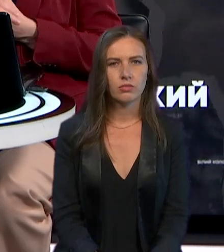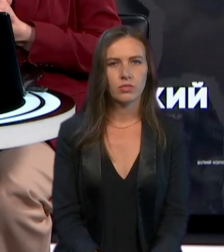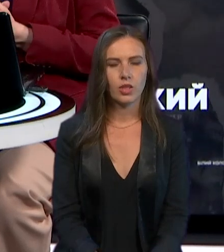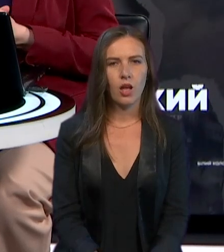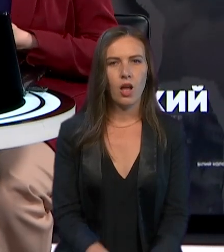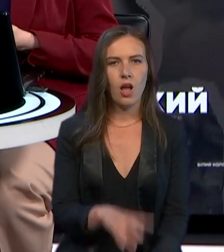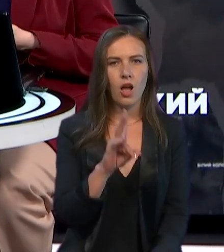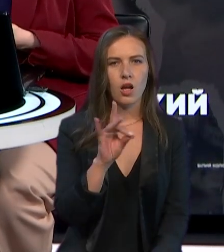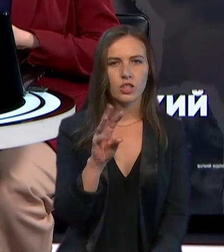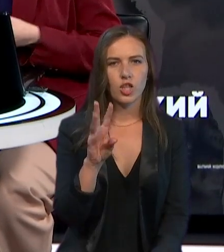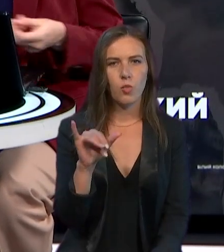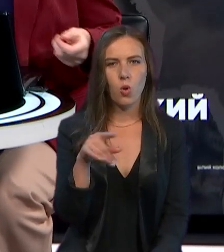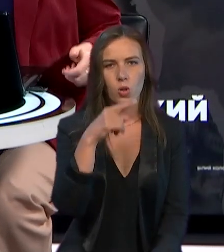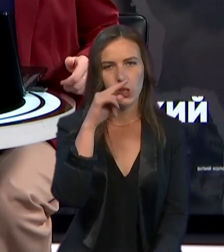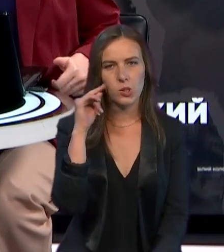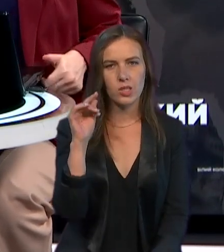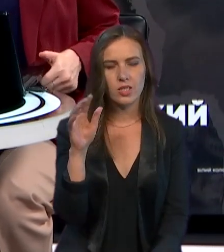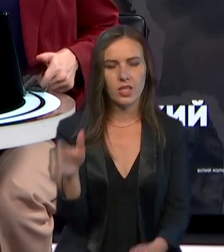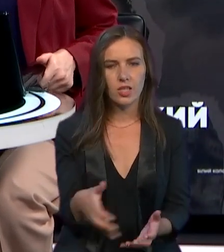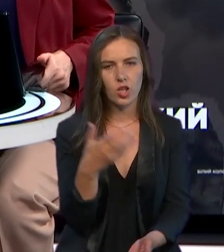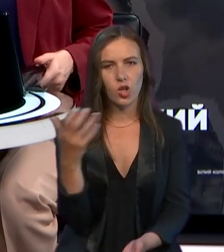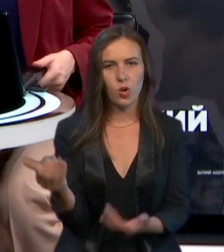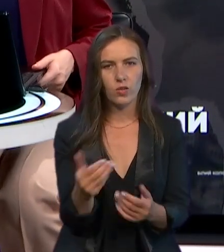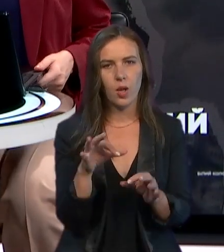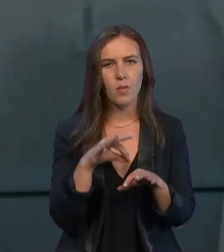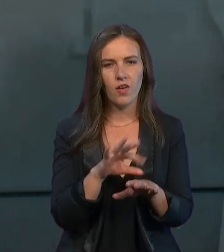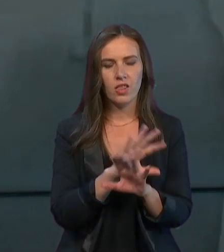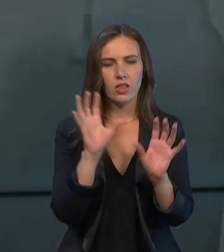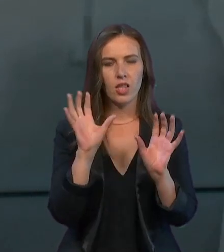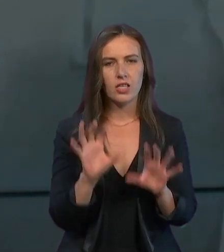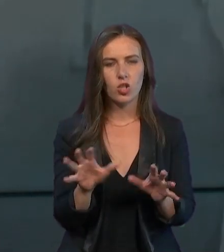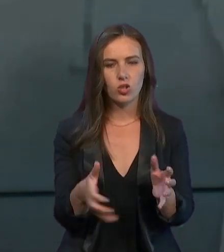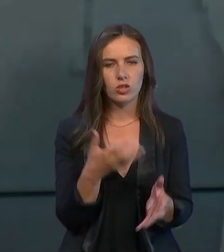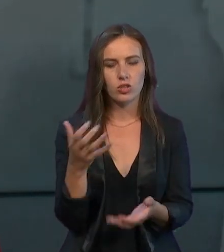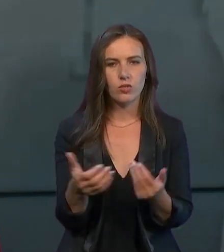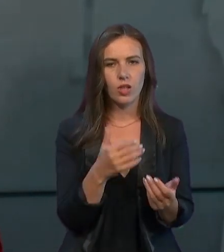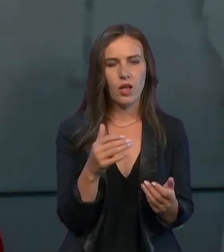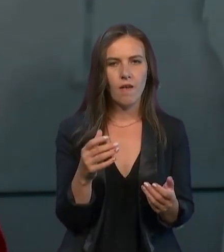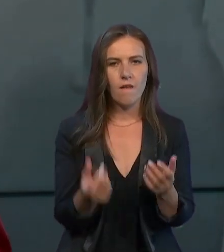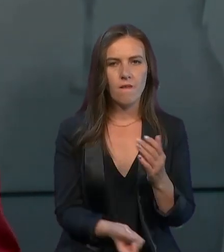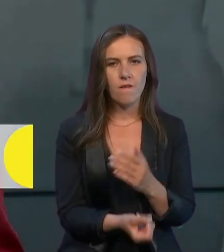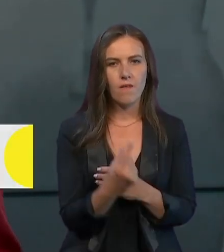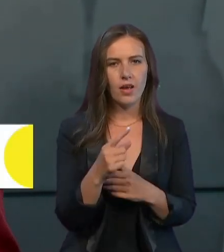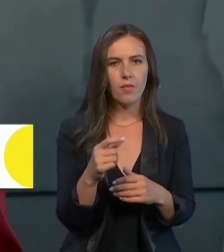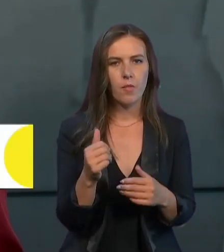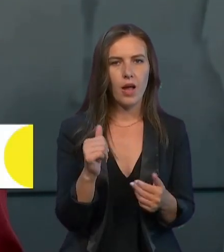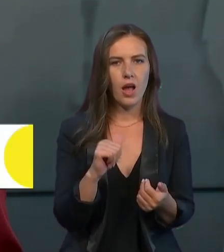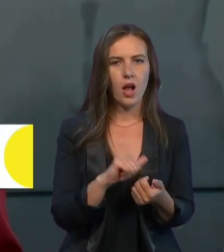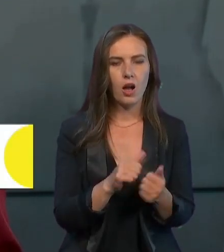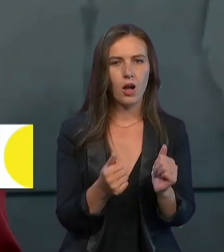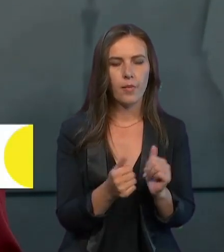У Криму російські археологи проводять незаконні розкопки в Херсонесі та виявили кам'яний мавзолей античних